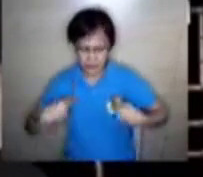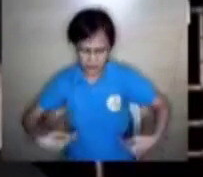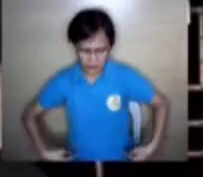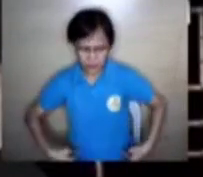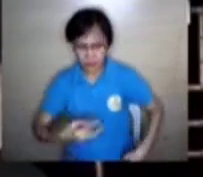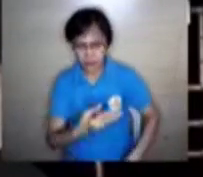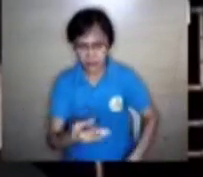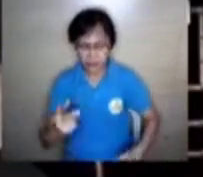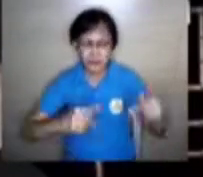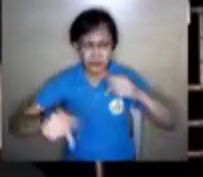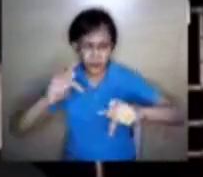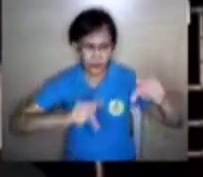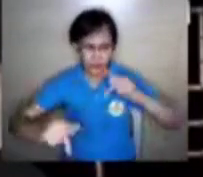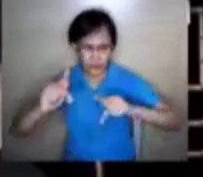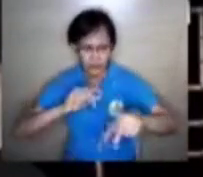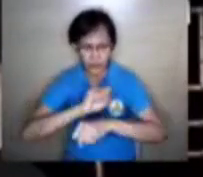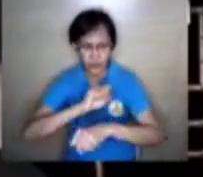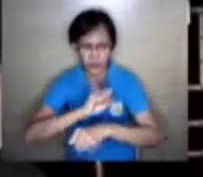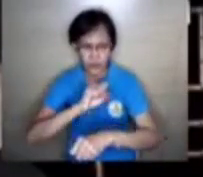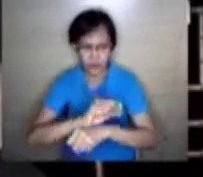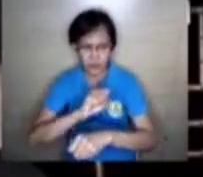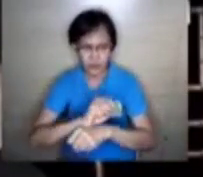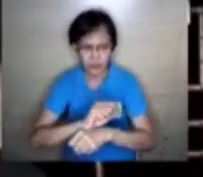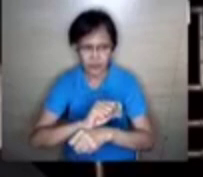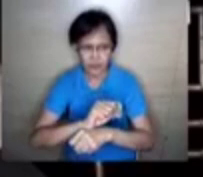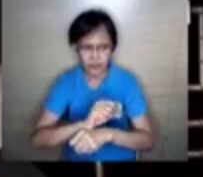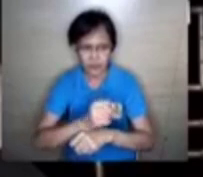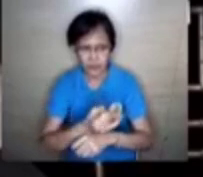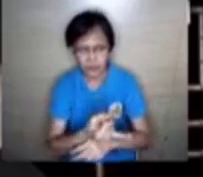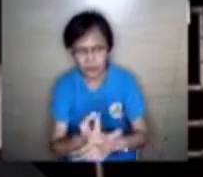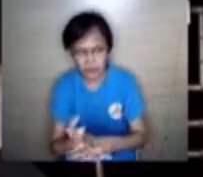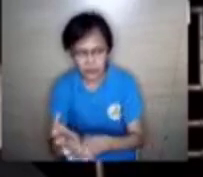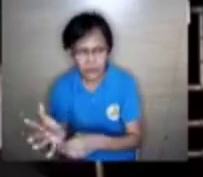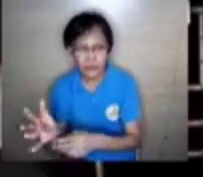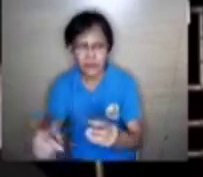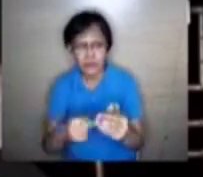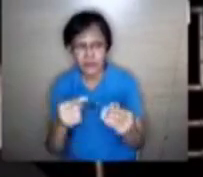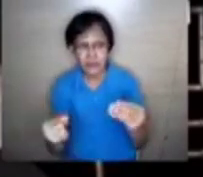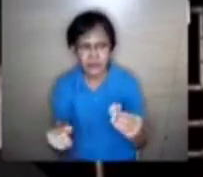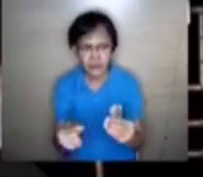natin, ang bilang ng mga job order na naging casual,